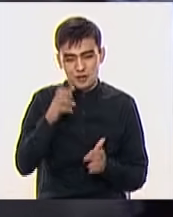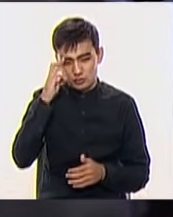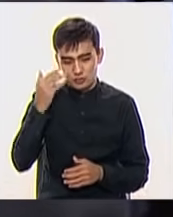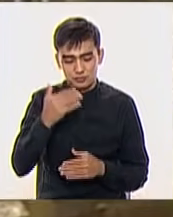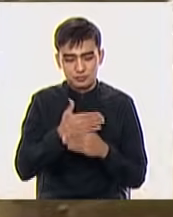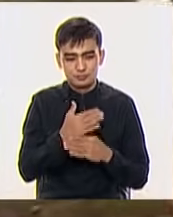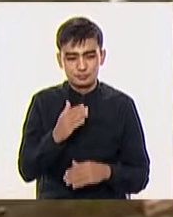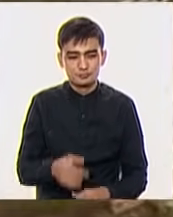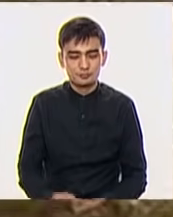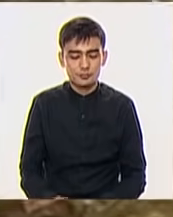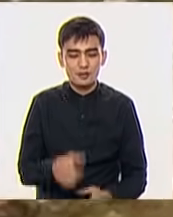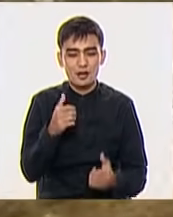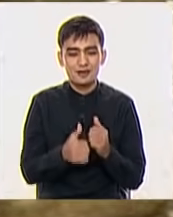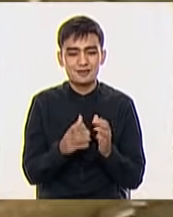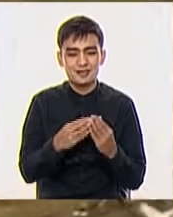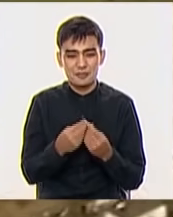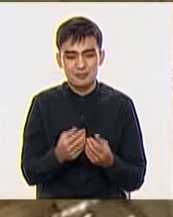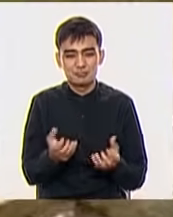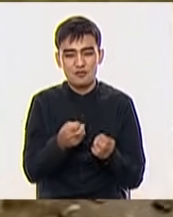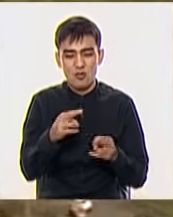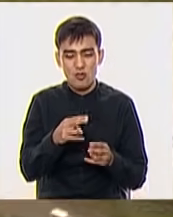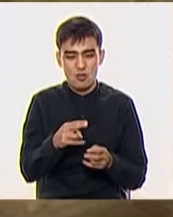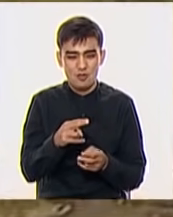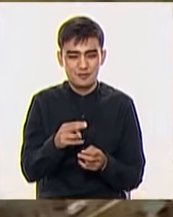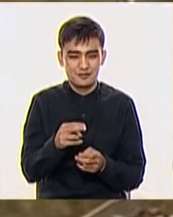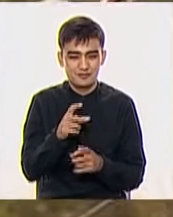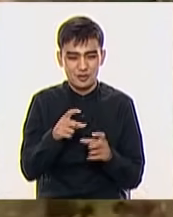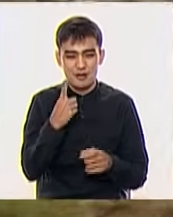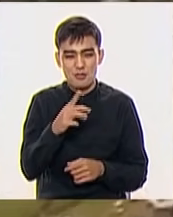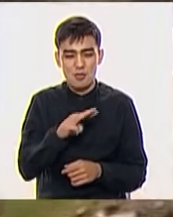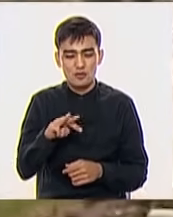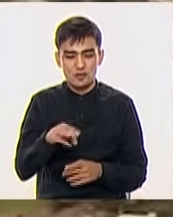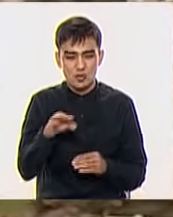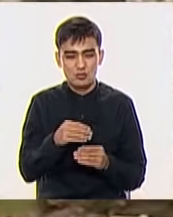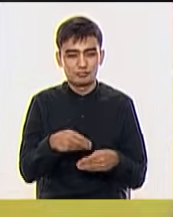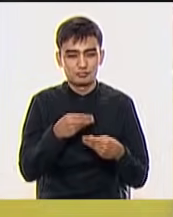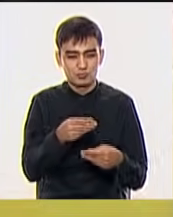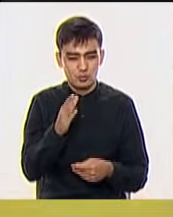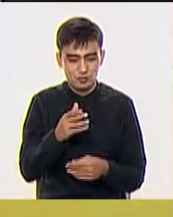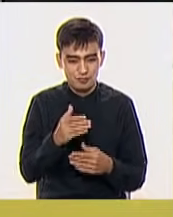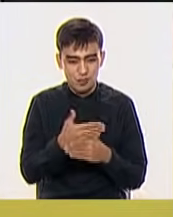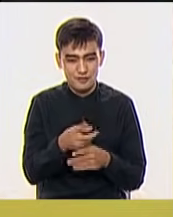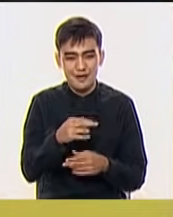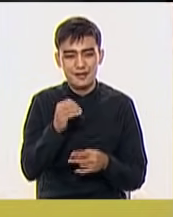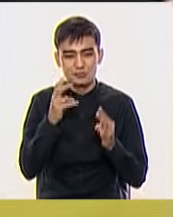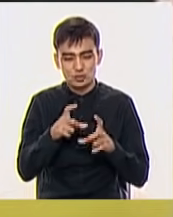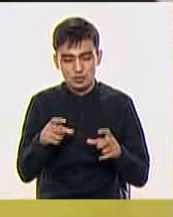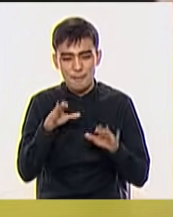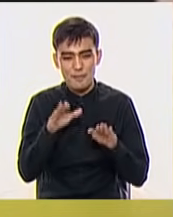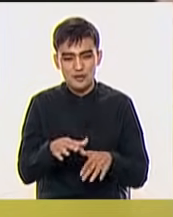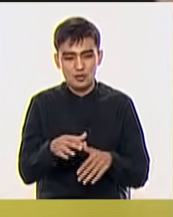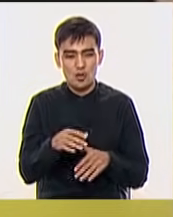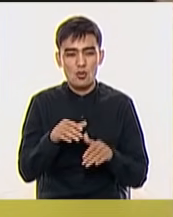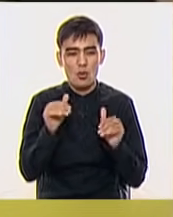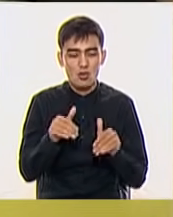государственных ресурсов. Каждой семье при поддержке спонсоров выделят по 1 миллиону тенге. Сейчас пострадавшим предоставили места в